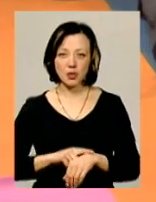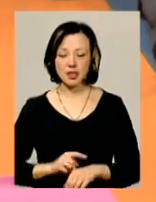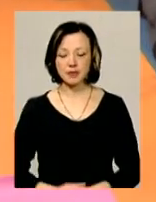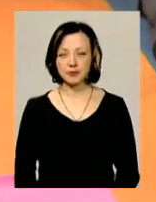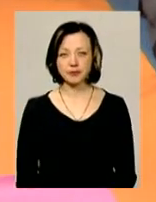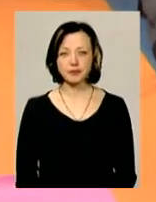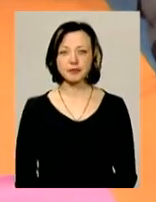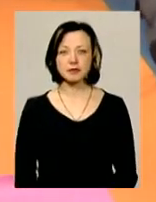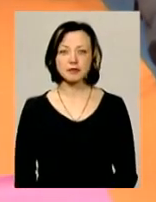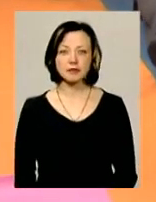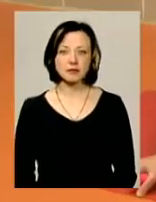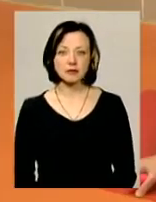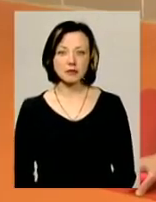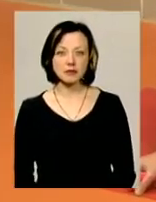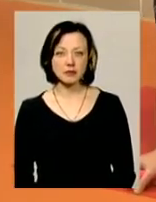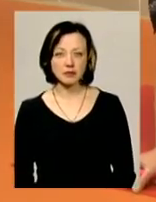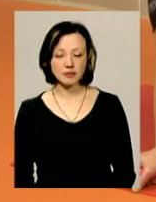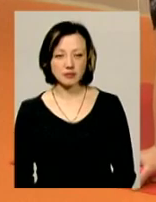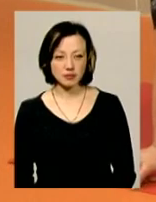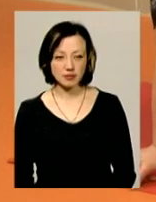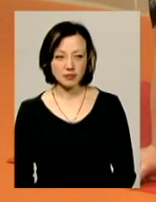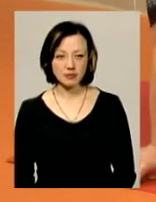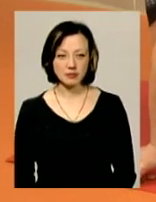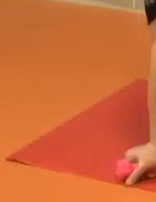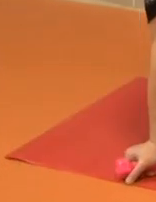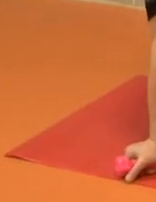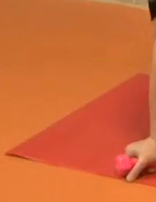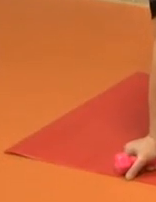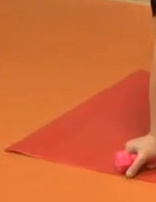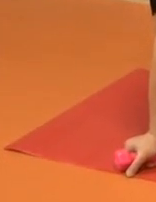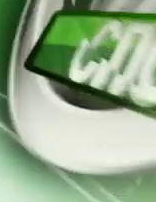Ольга Нісміянова, Іван Мовчан, новини, Поділля Центр.